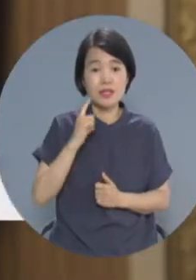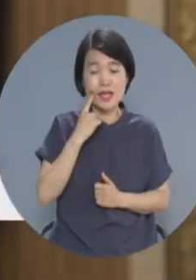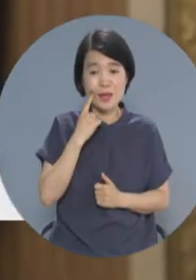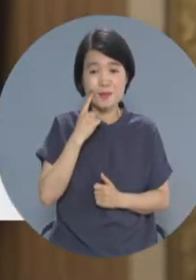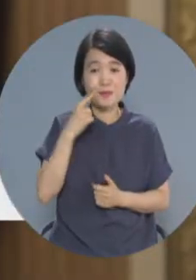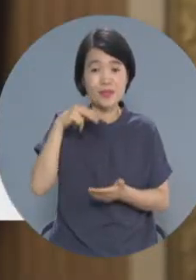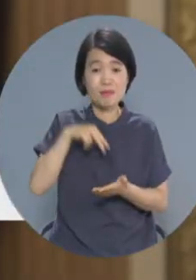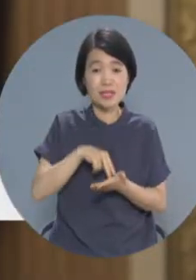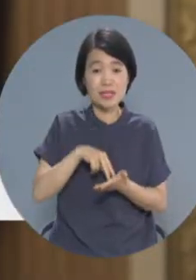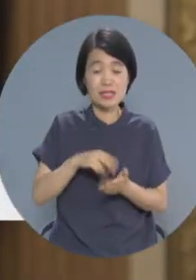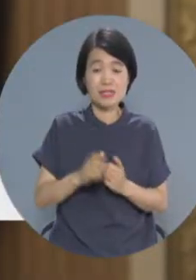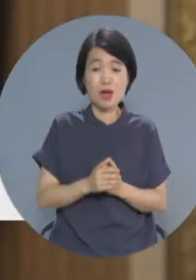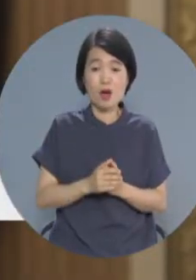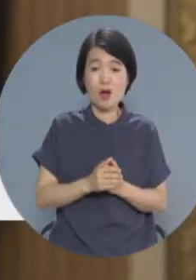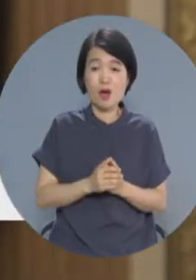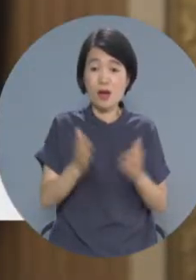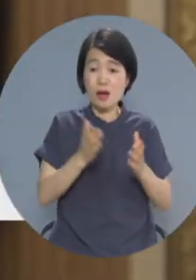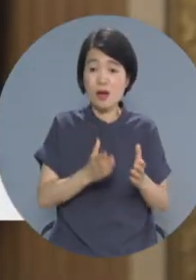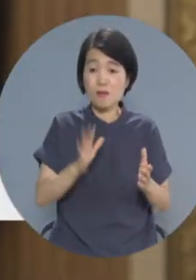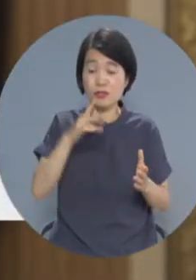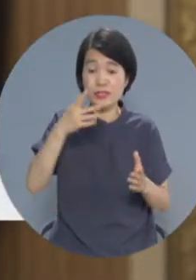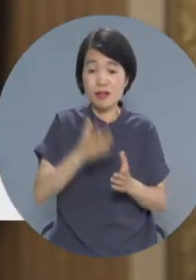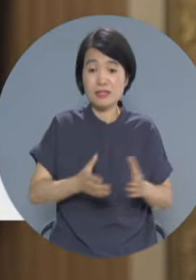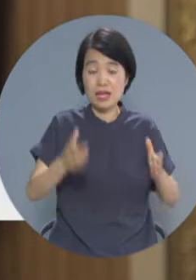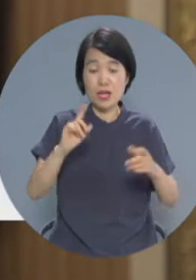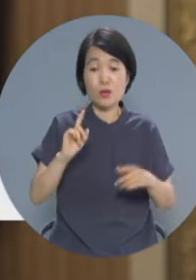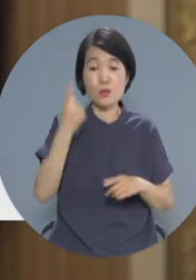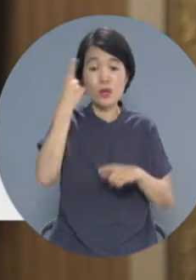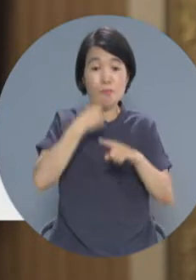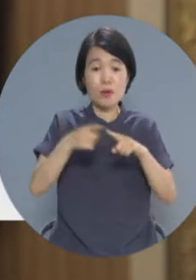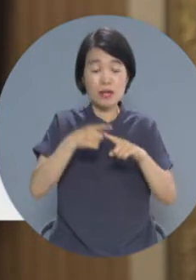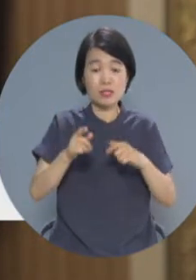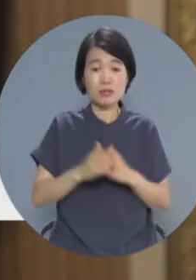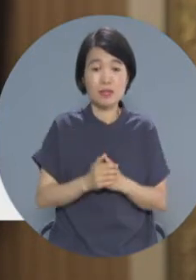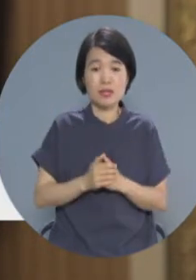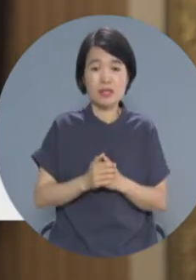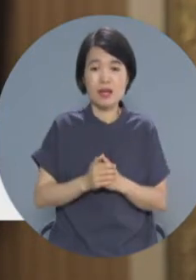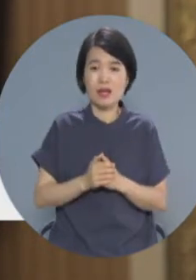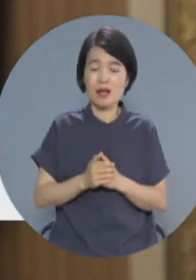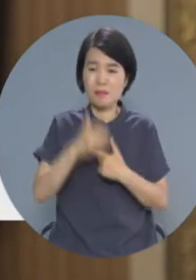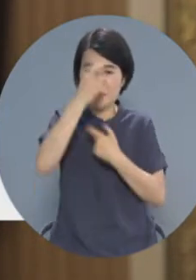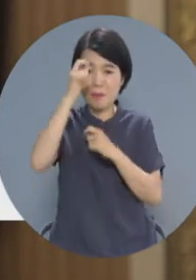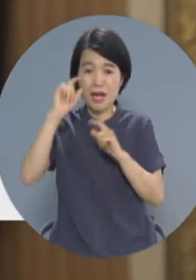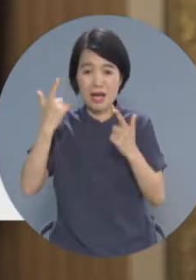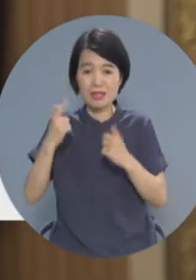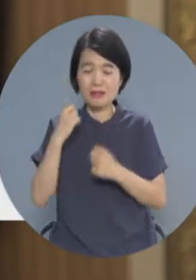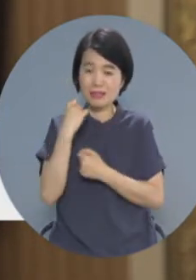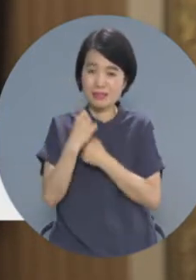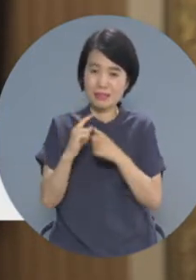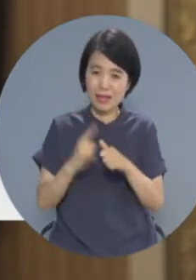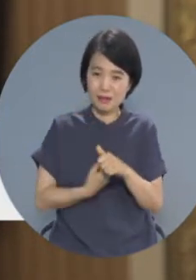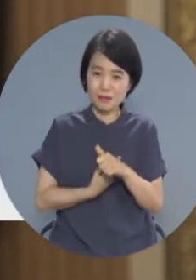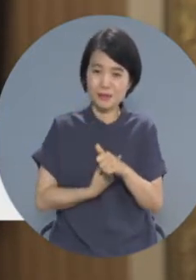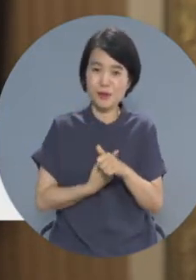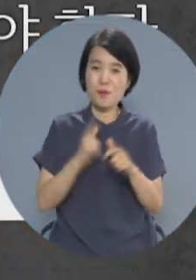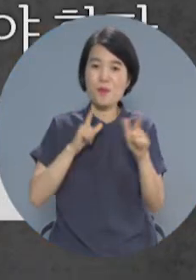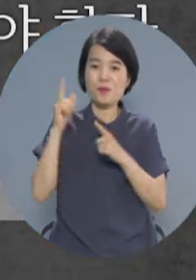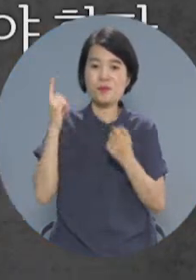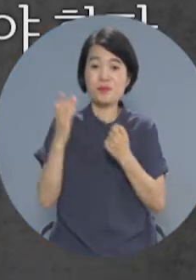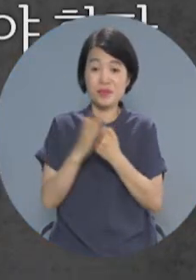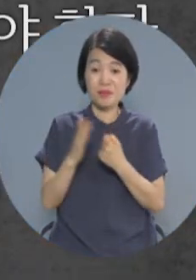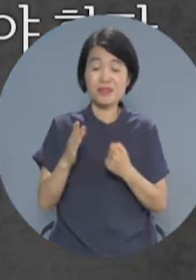측면에서 분청사기가 높게 평가되는 건 아마도 그러한 비정형적인 자연스러운 맛 때문이 아닐까 이런 생각이